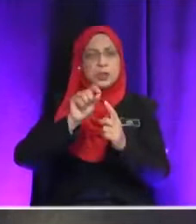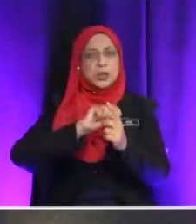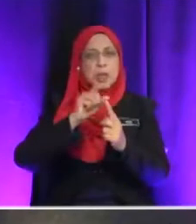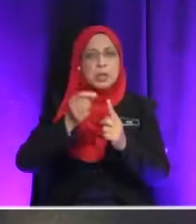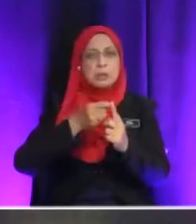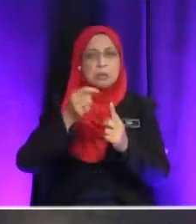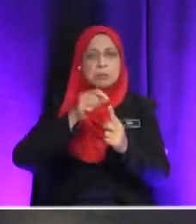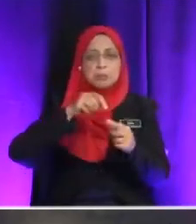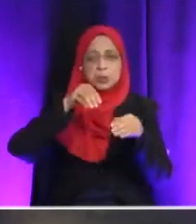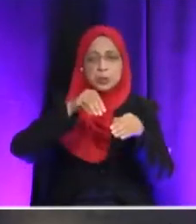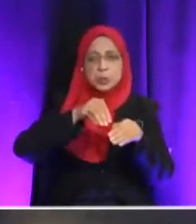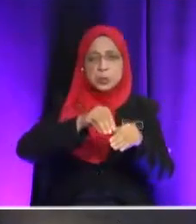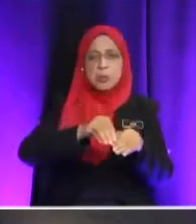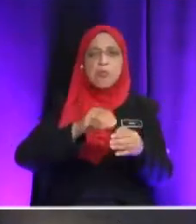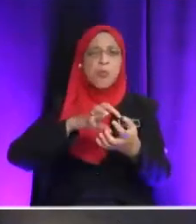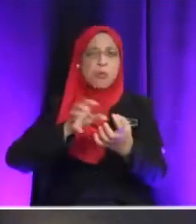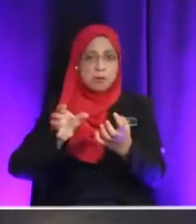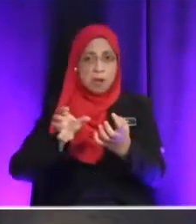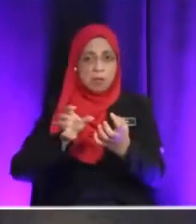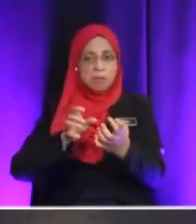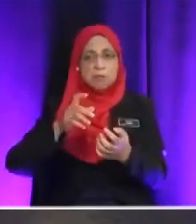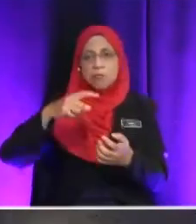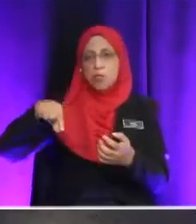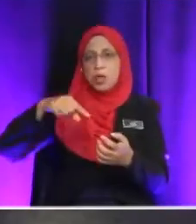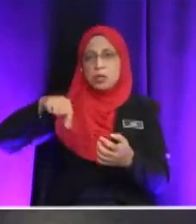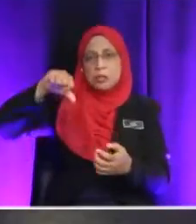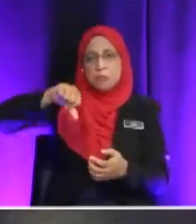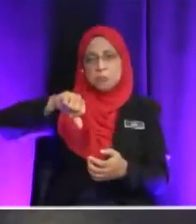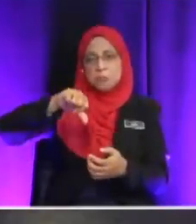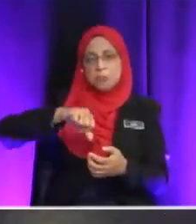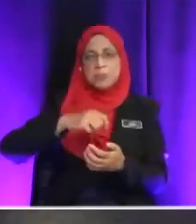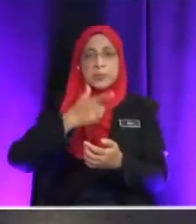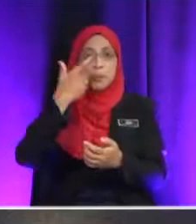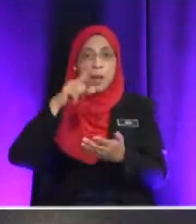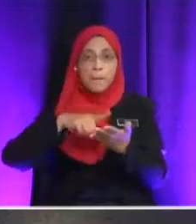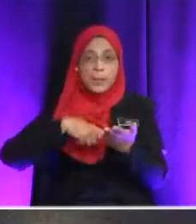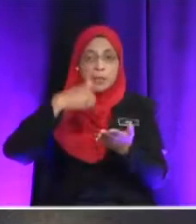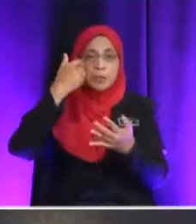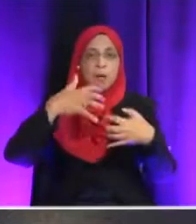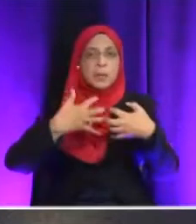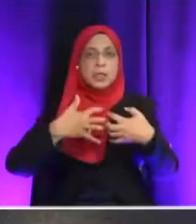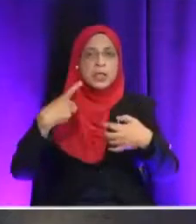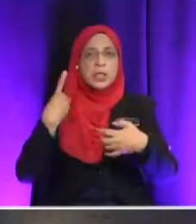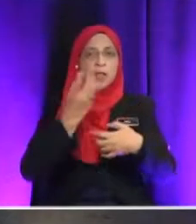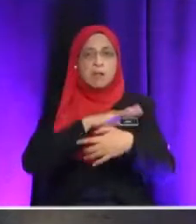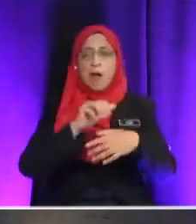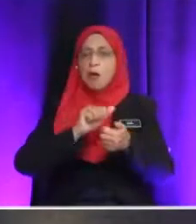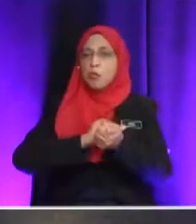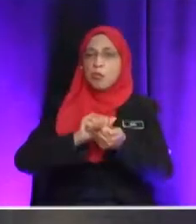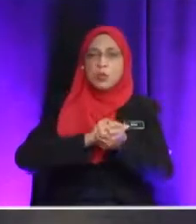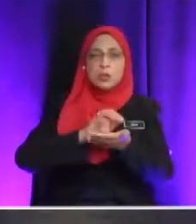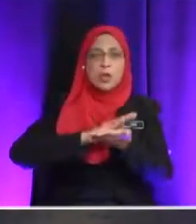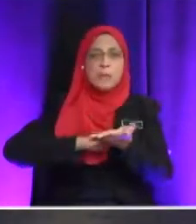the dah jadi produk rejeck lah ah disebabkan oleh mesin yang kita tak selenggarakan dengan bye asalna